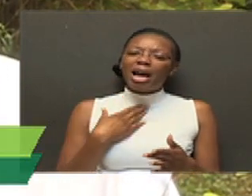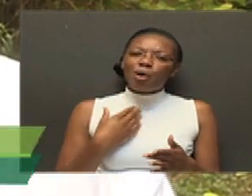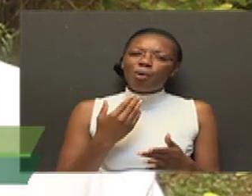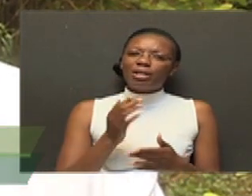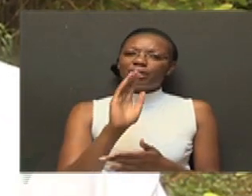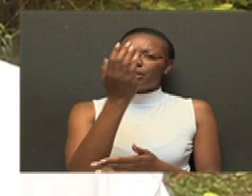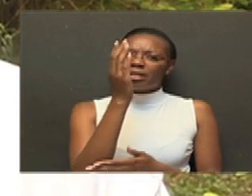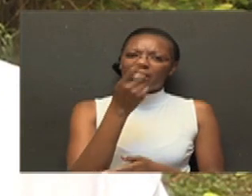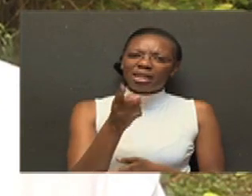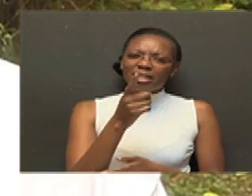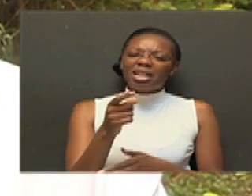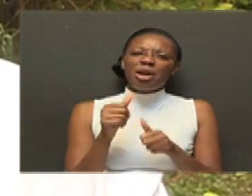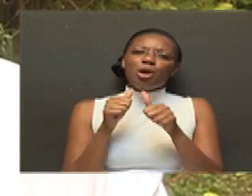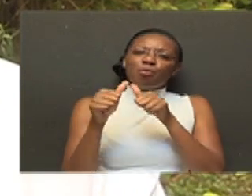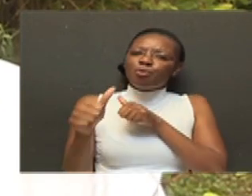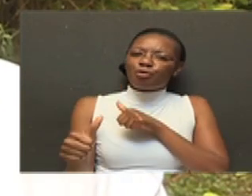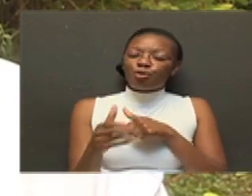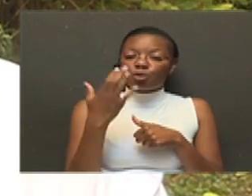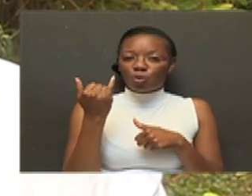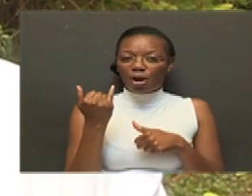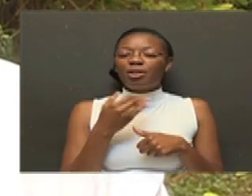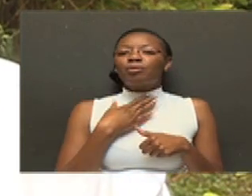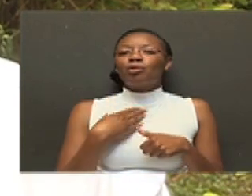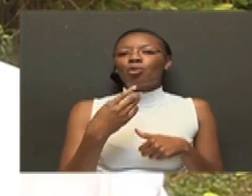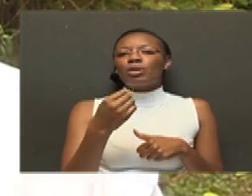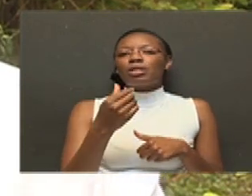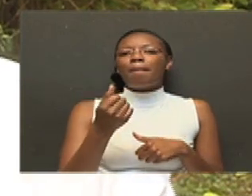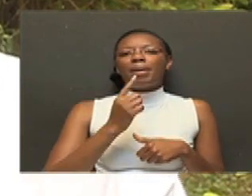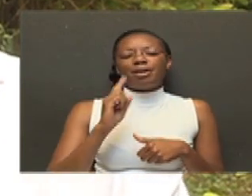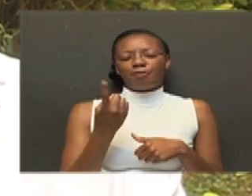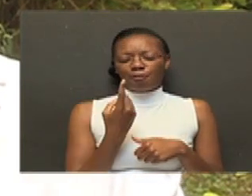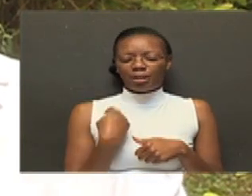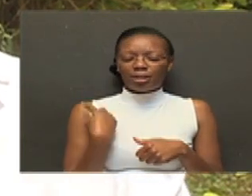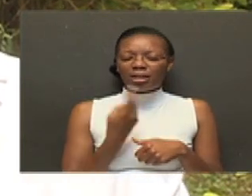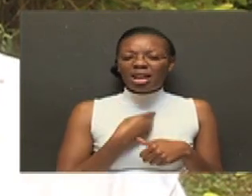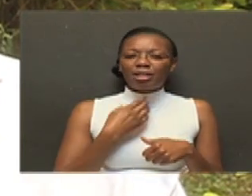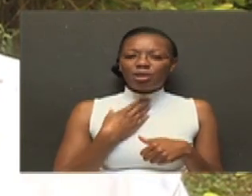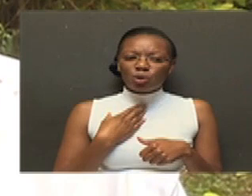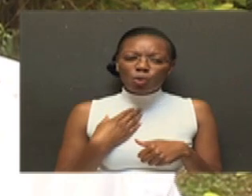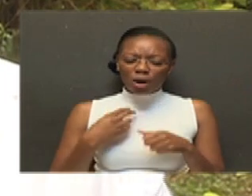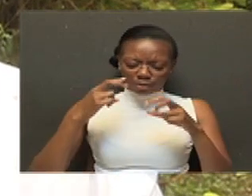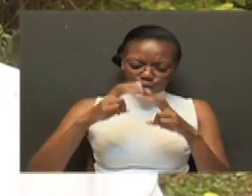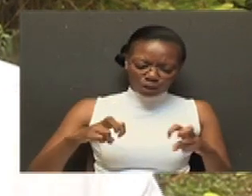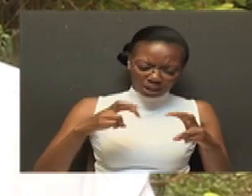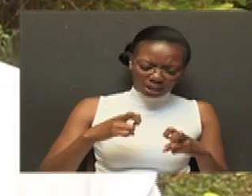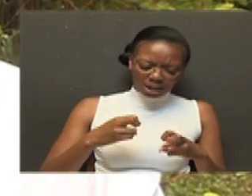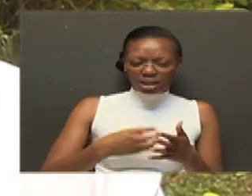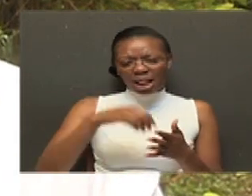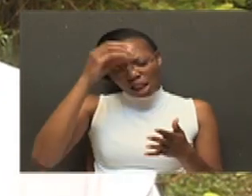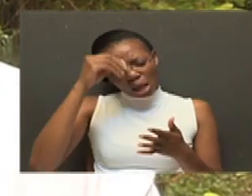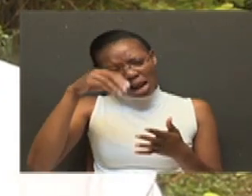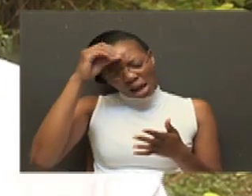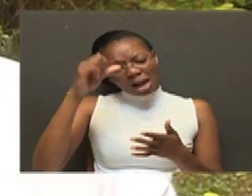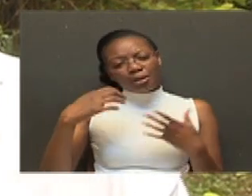iko kwa farmers peke yake. Ni ile remnant, hakuna pahali pengine mmeipata. Na tuna maana ya conservation. So ni lazima sana